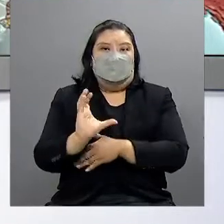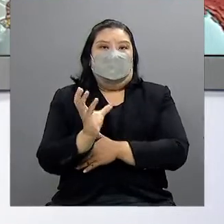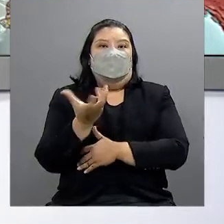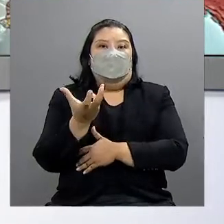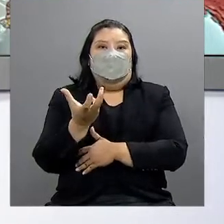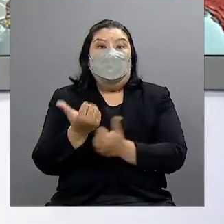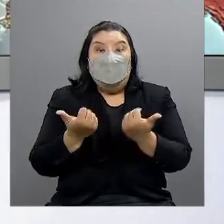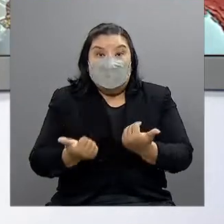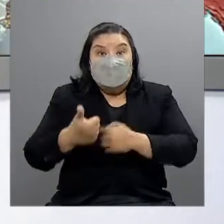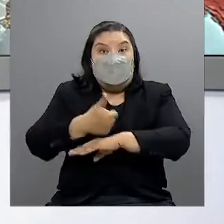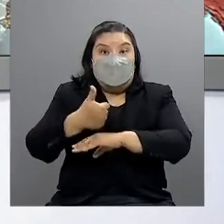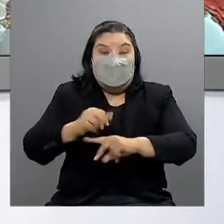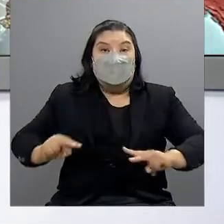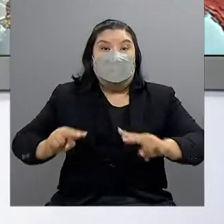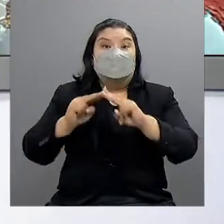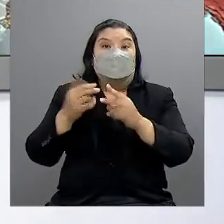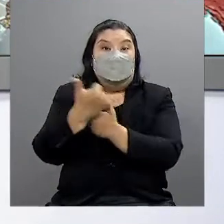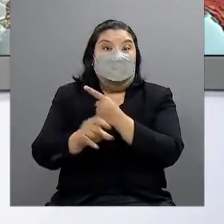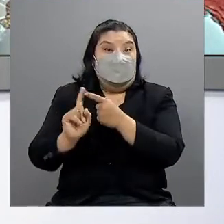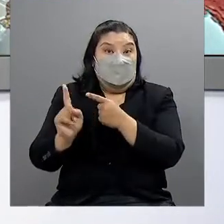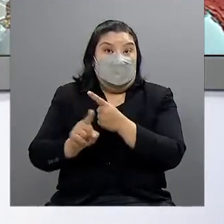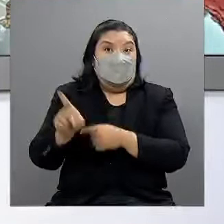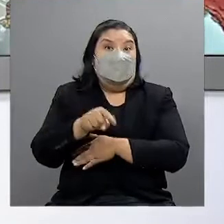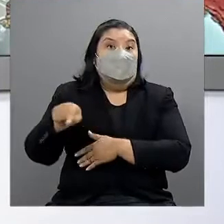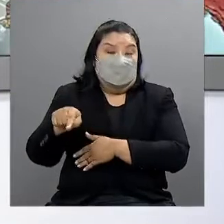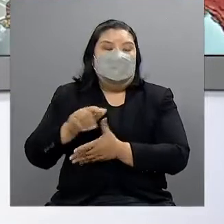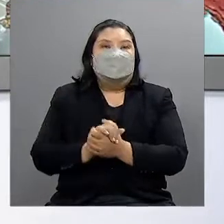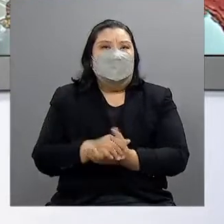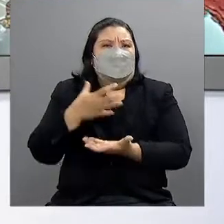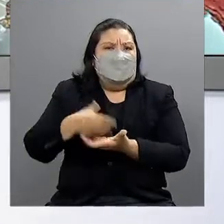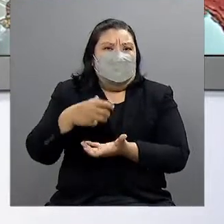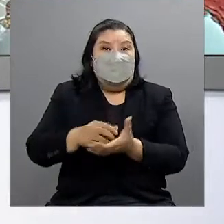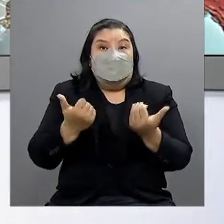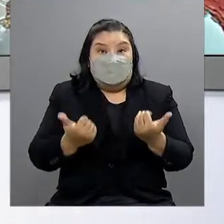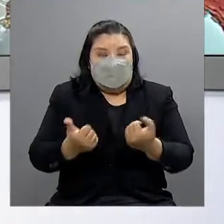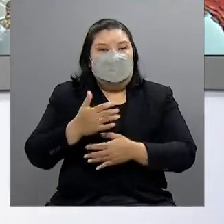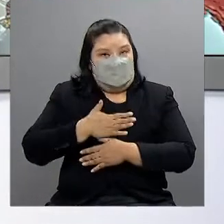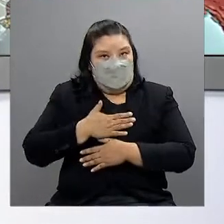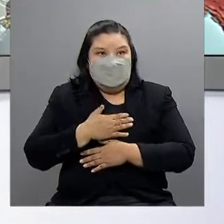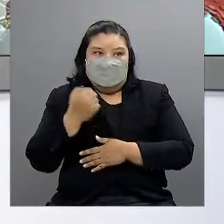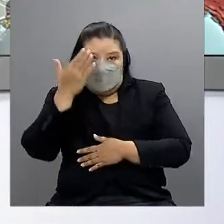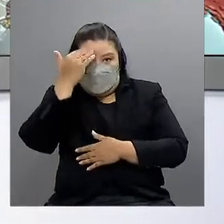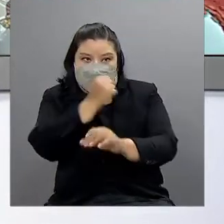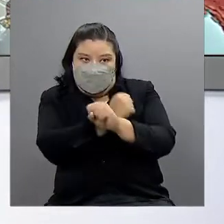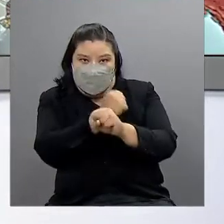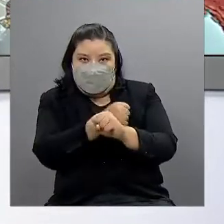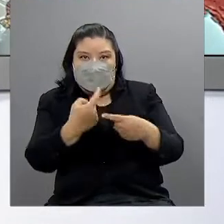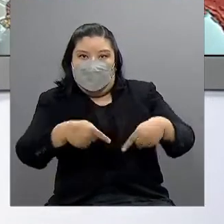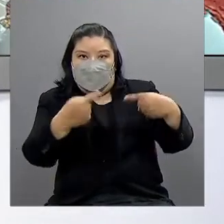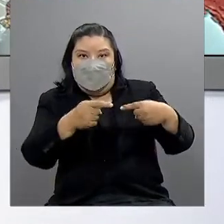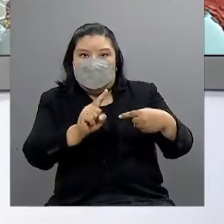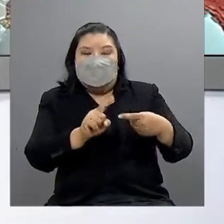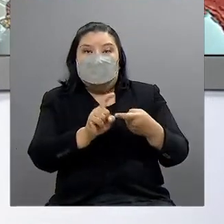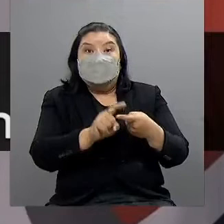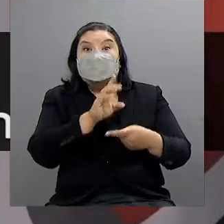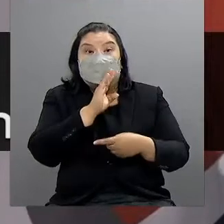าการกระโรงการต่ปเทศของอังกฤษได้แถลงจดยืนว่า พรอมตอบโตรเสียข่อนดุนแรง หัวามีการรุกรา์อุครีนค่